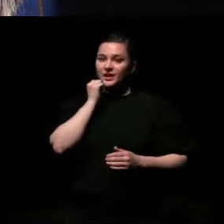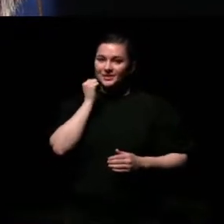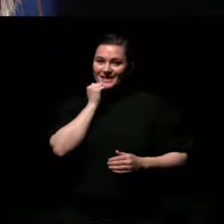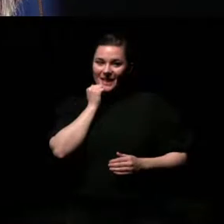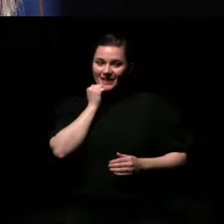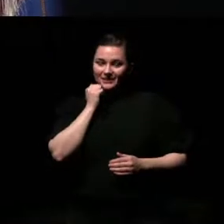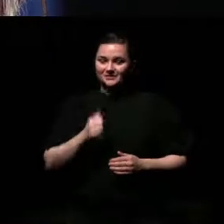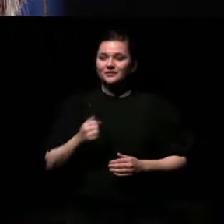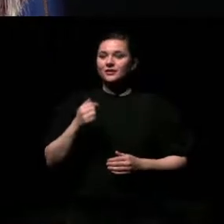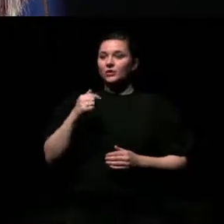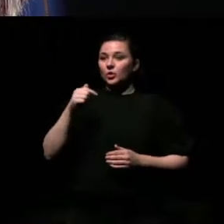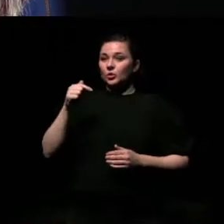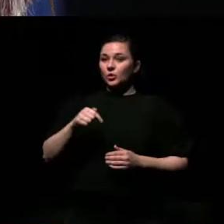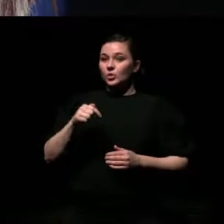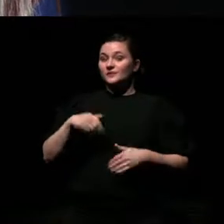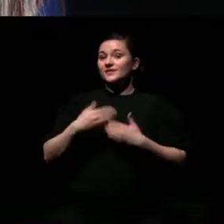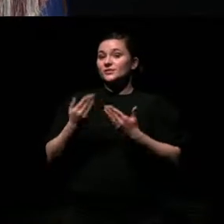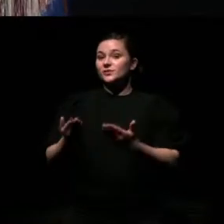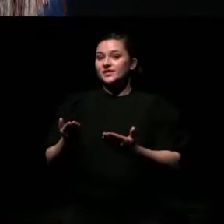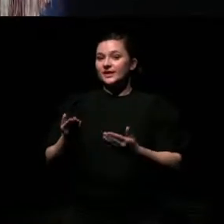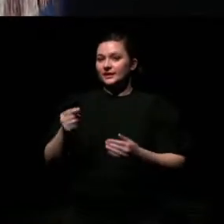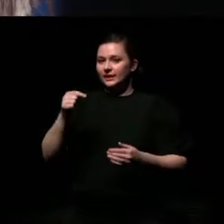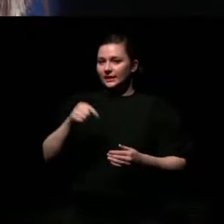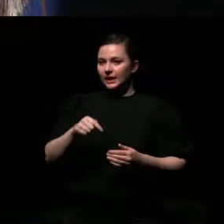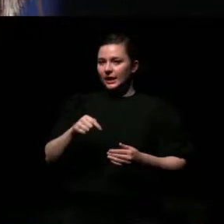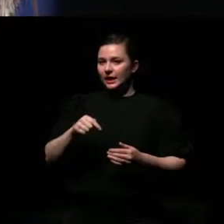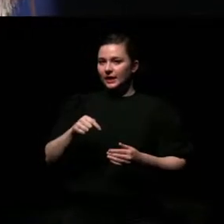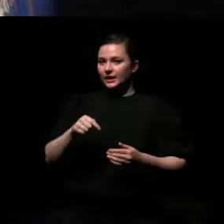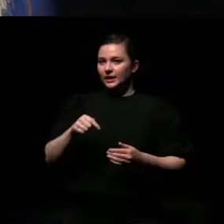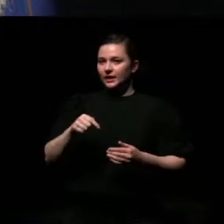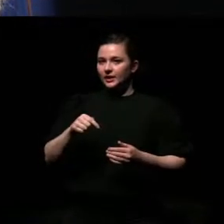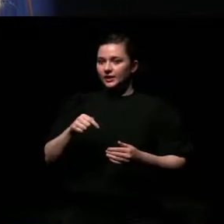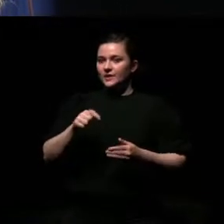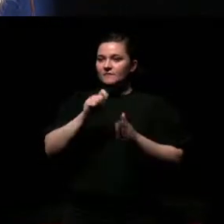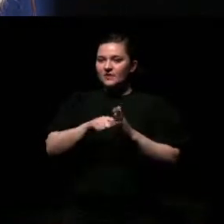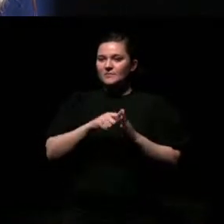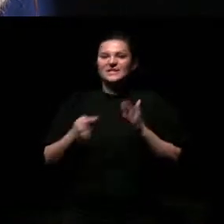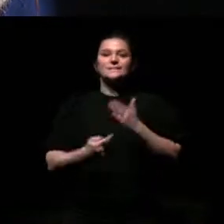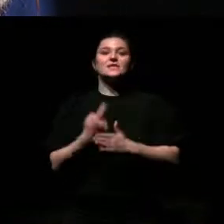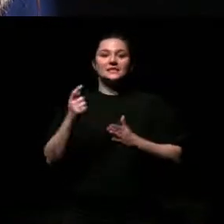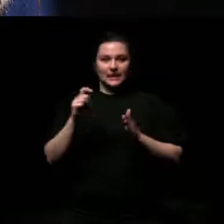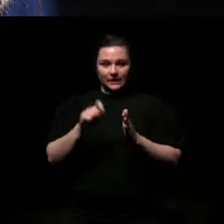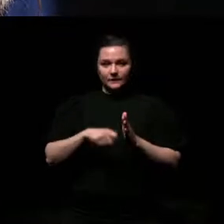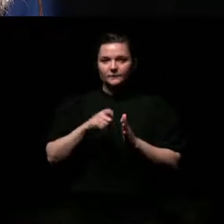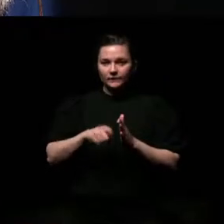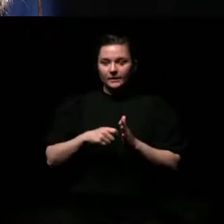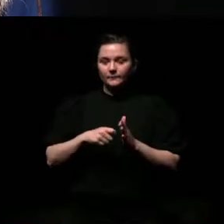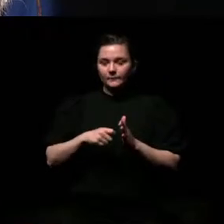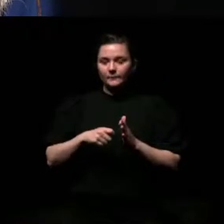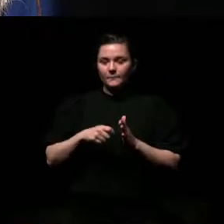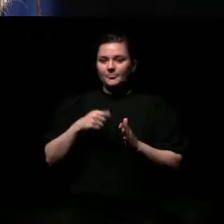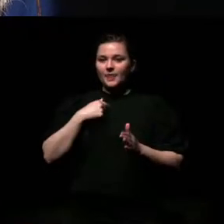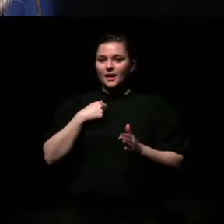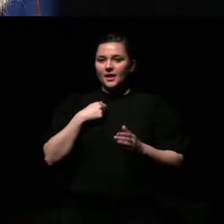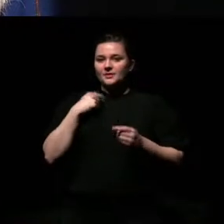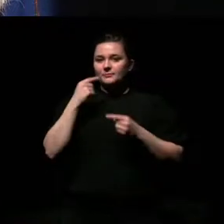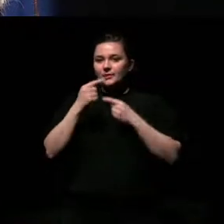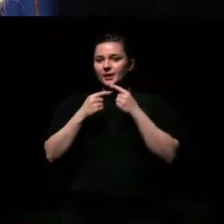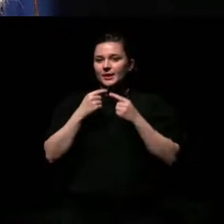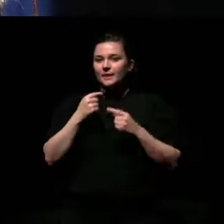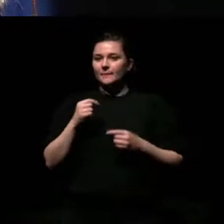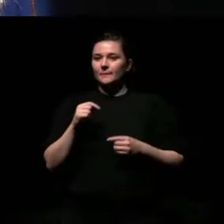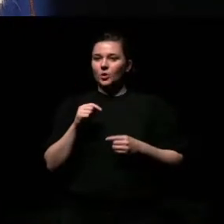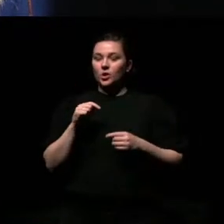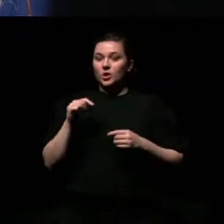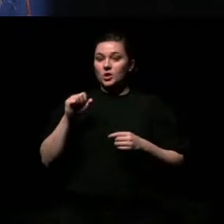Og vi skal nå introdusere dere til en ganske spesiell film, vil jeg si. Jeg skal snakke på samisk, og Lise